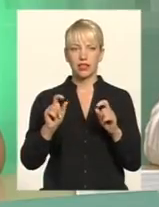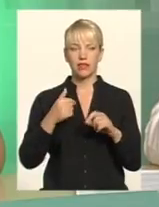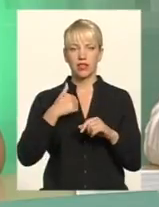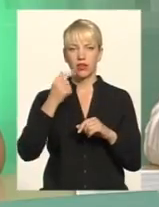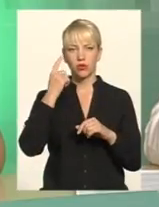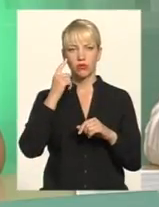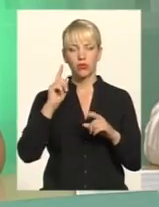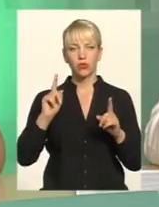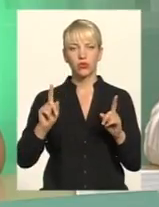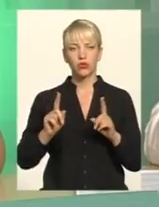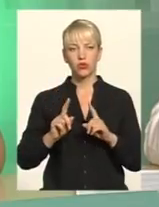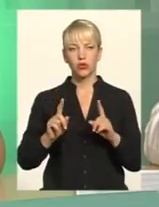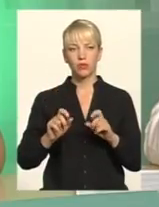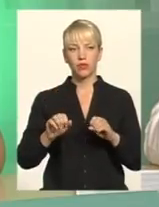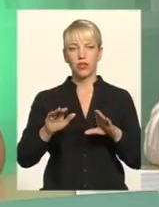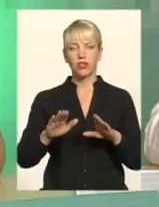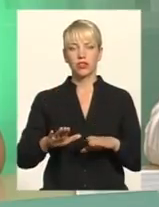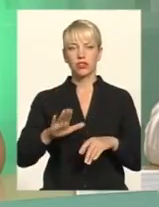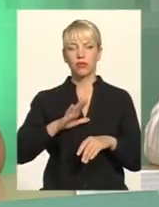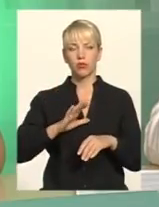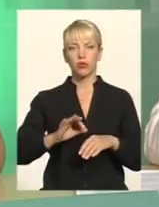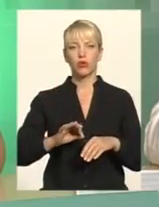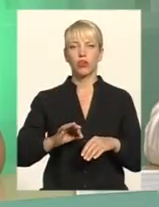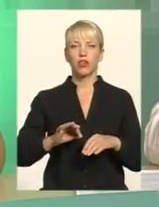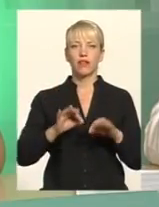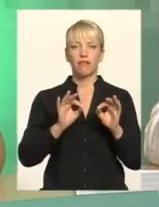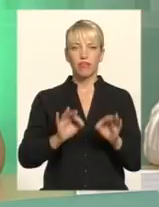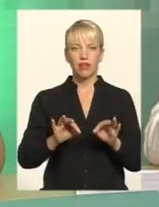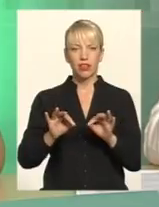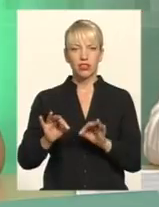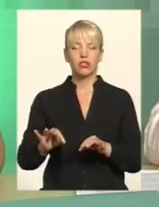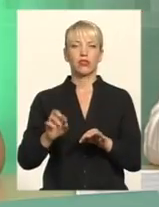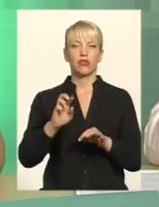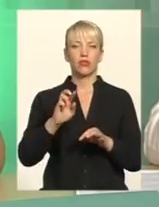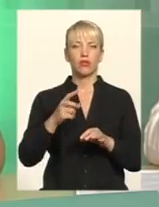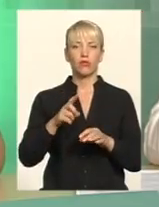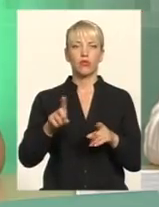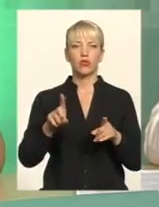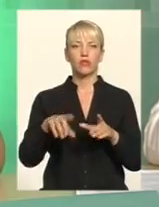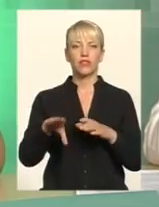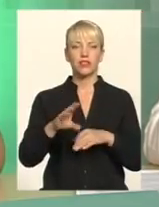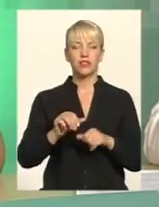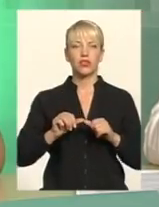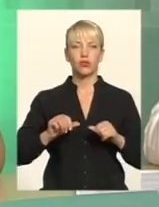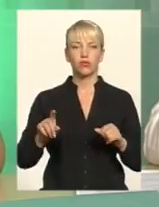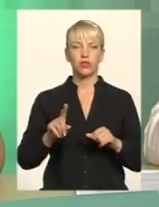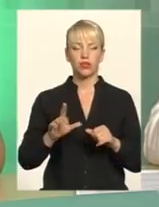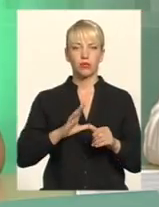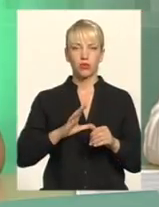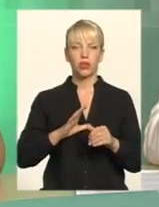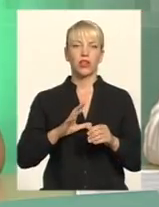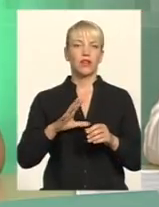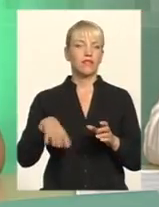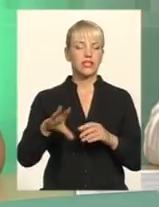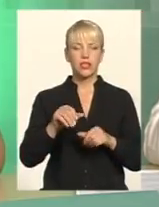що рішення було дуже виваженим, тому що всі комісії, які проходили на всіх комісіях, була одностайна підтримка.